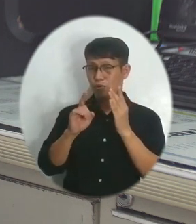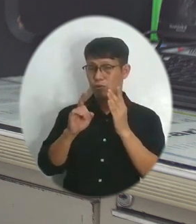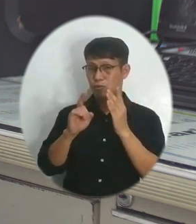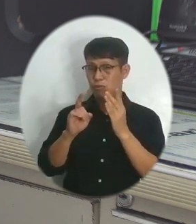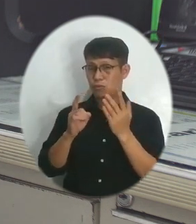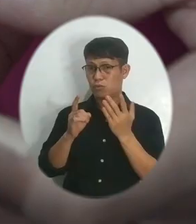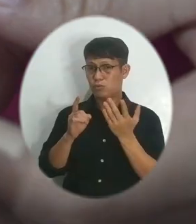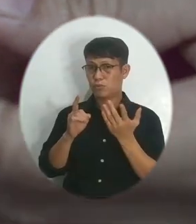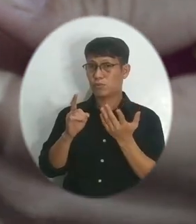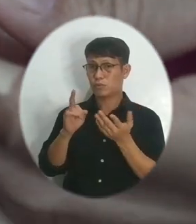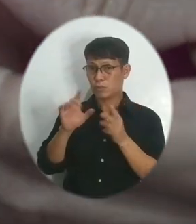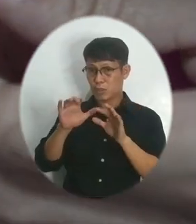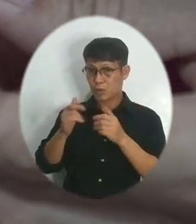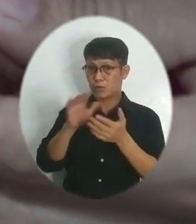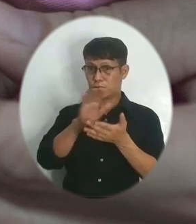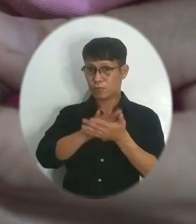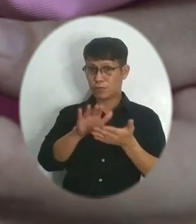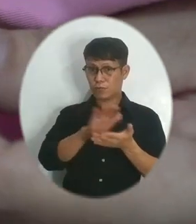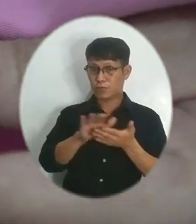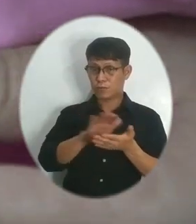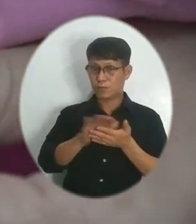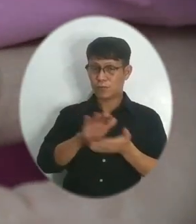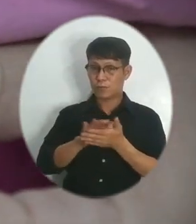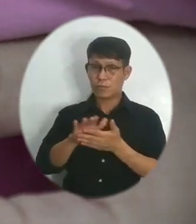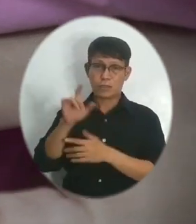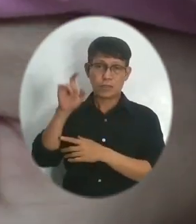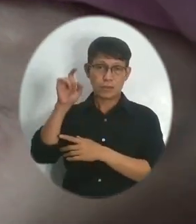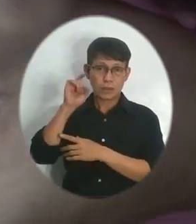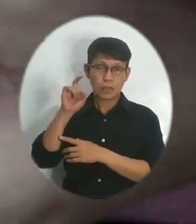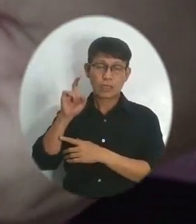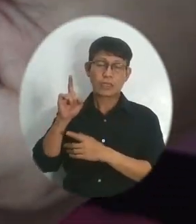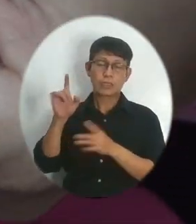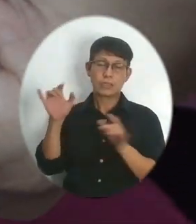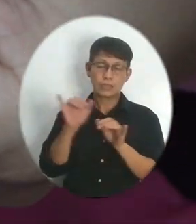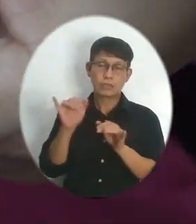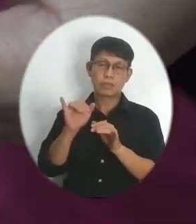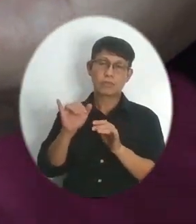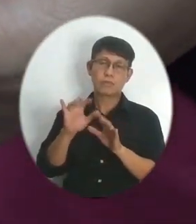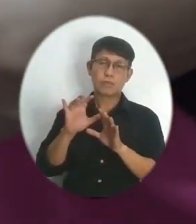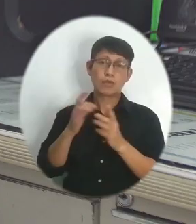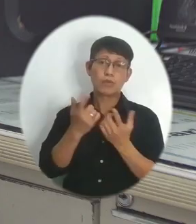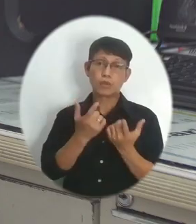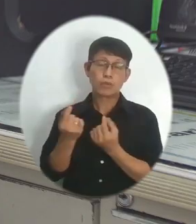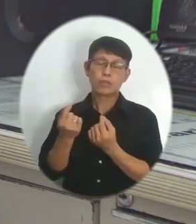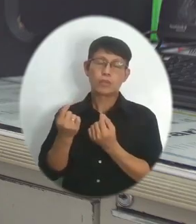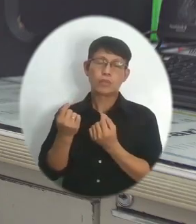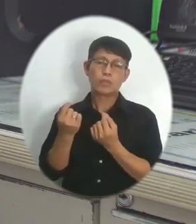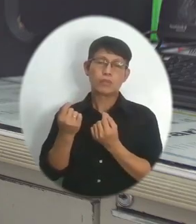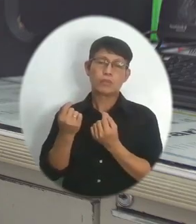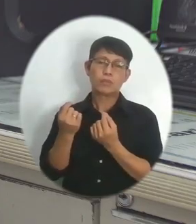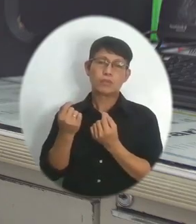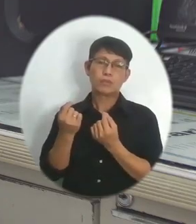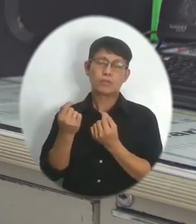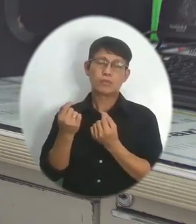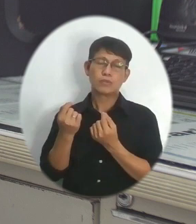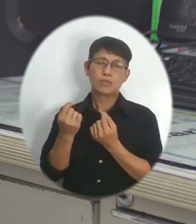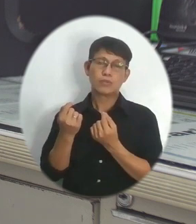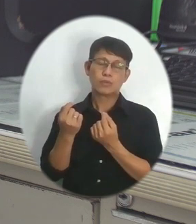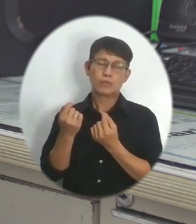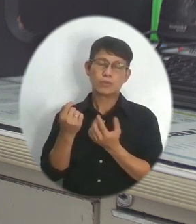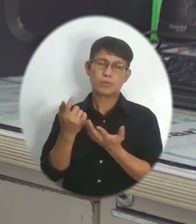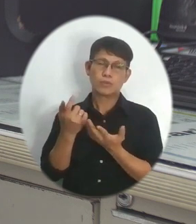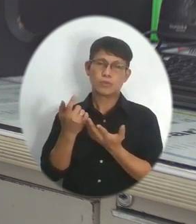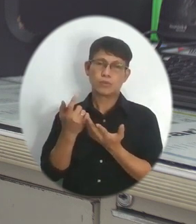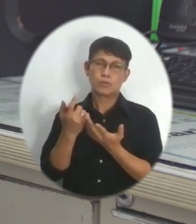sa paglilinis, at saka yung mga susunod na follow-up. So, ang paglalagay kasi ng hearing aid, hindi po yan isang